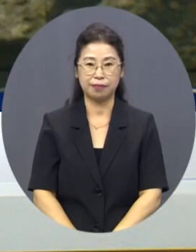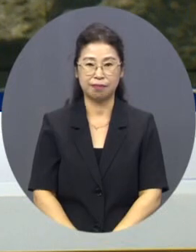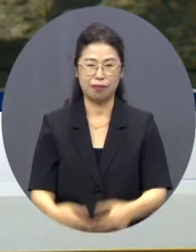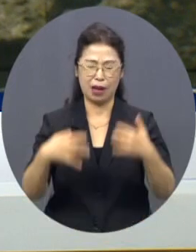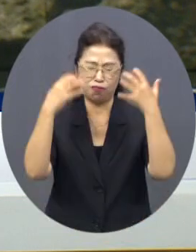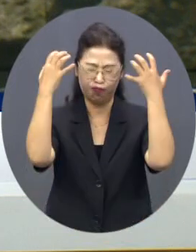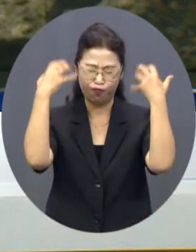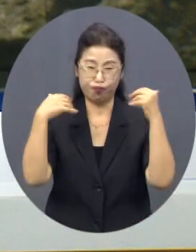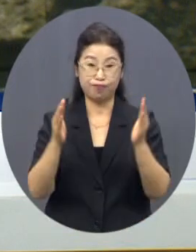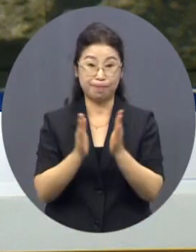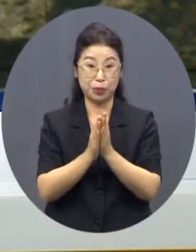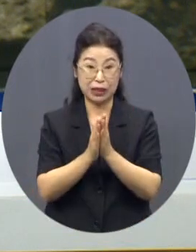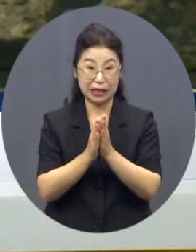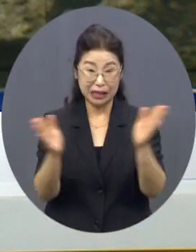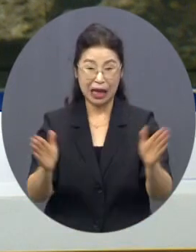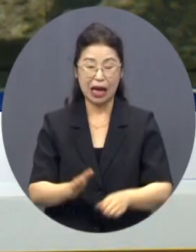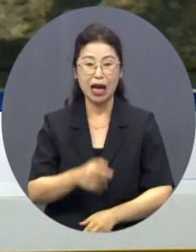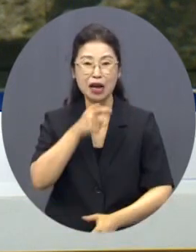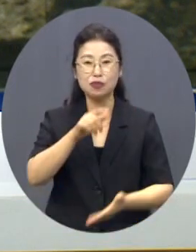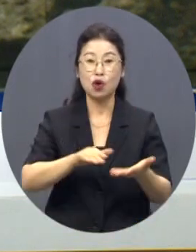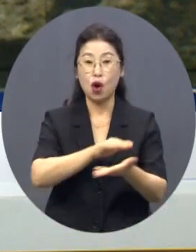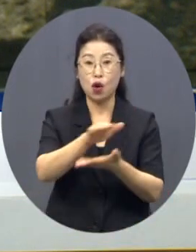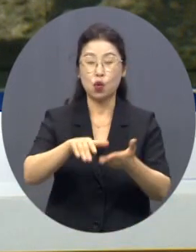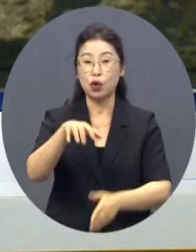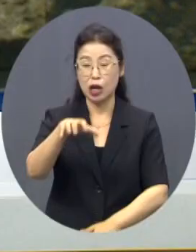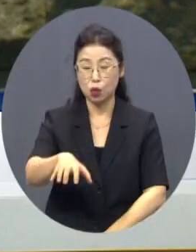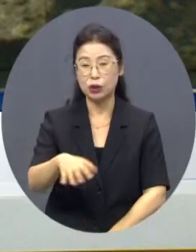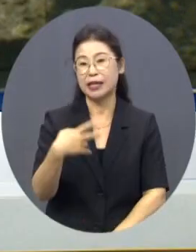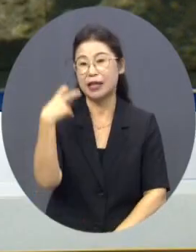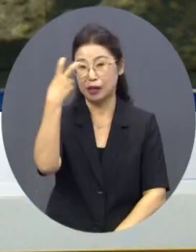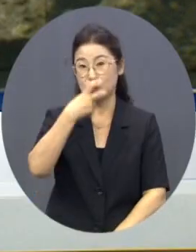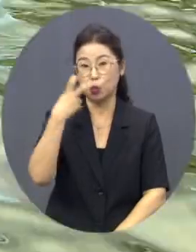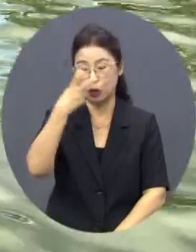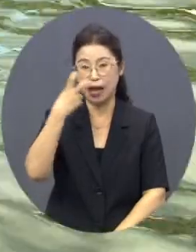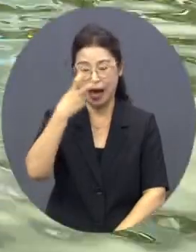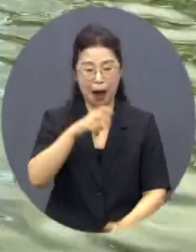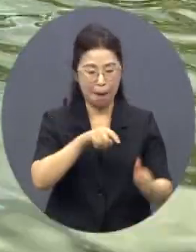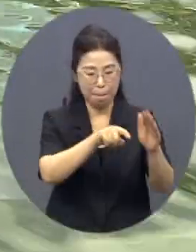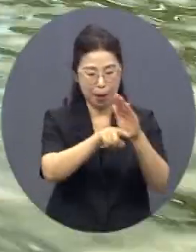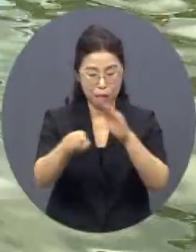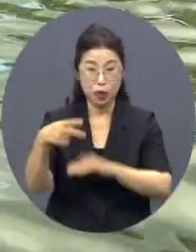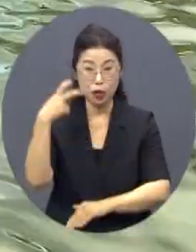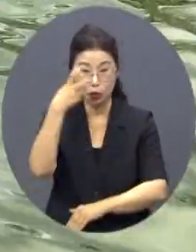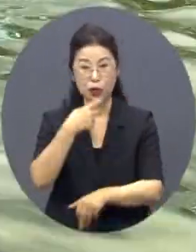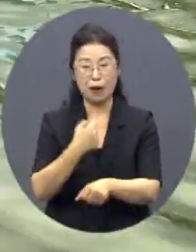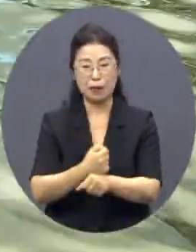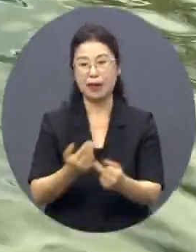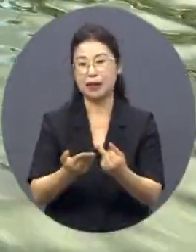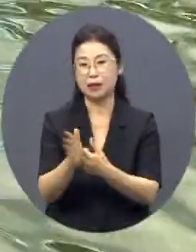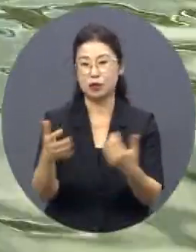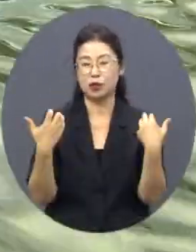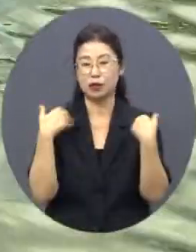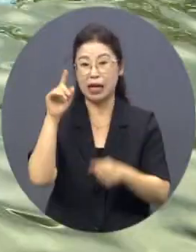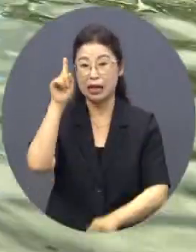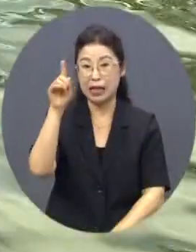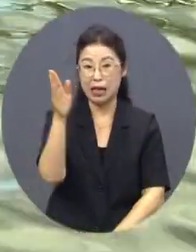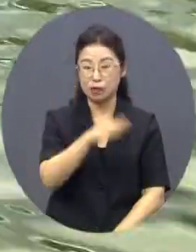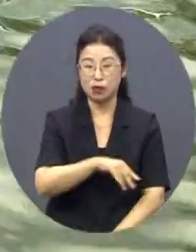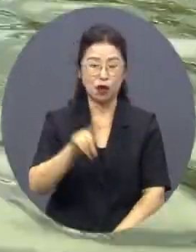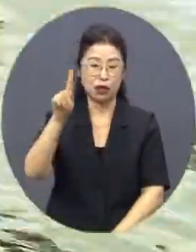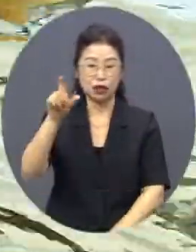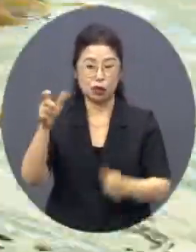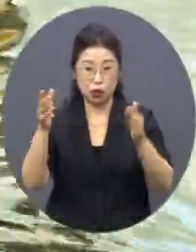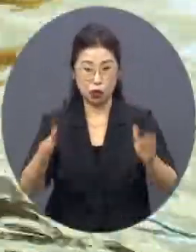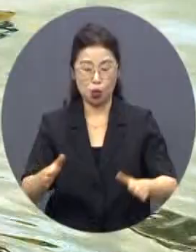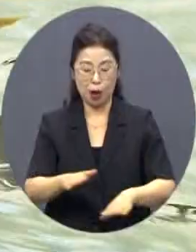본격적인 무더위의 시작과 함께 물놀이 시설에 대한 실태 점검이 이루어집니다. 제주도는 내일부터 보름 동안